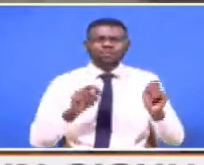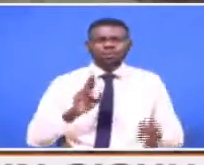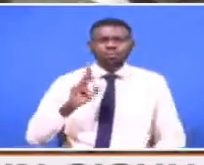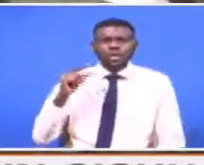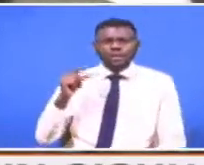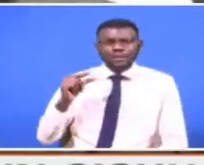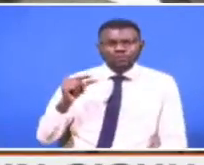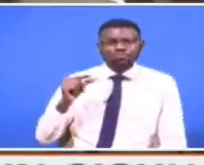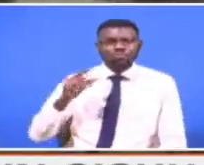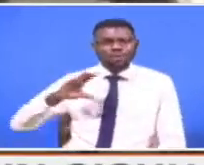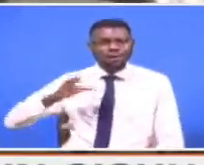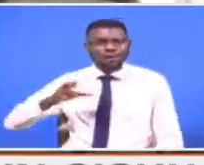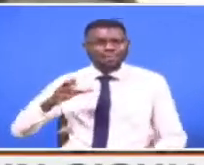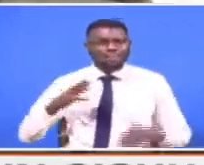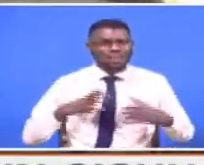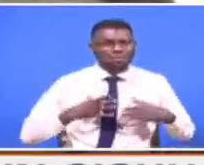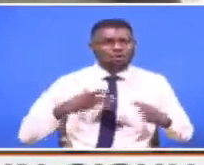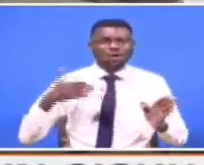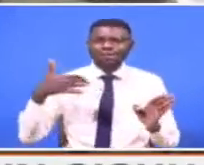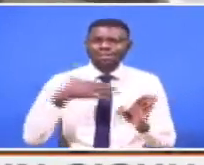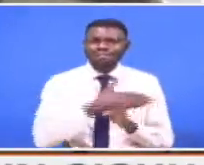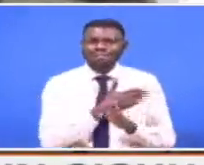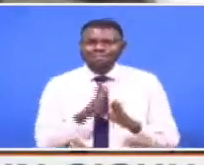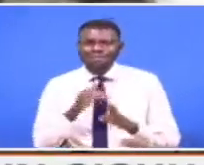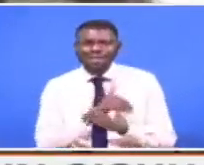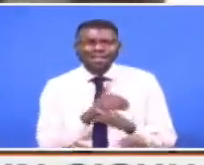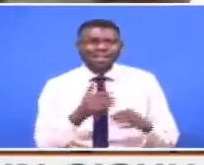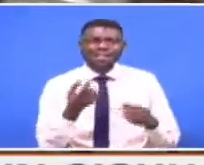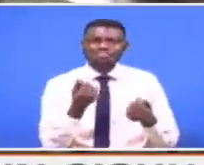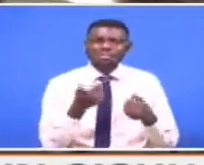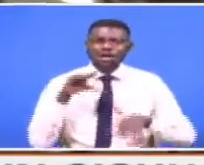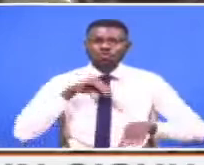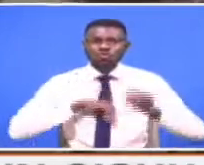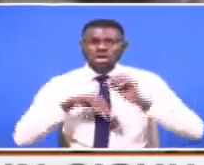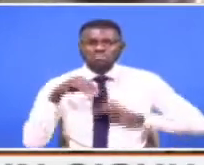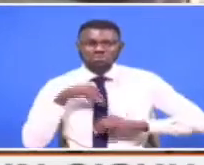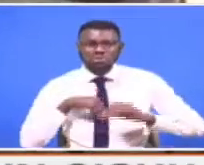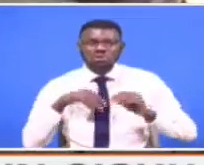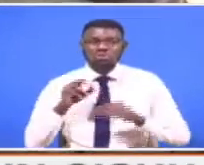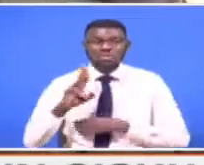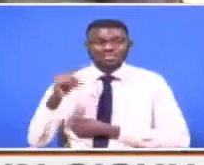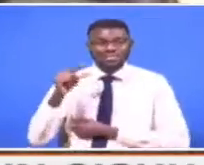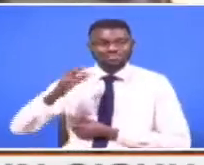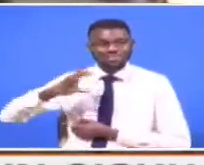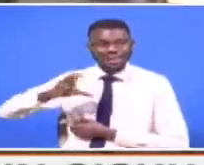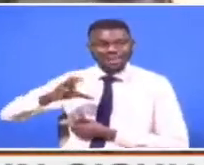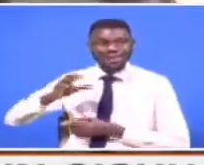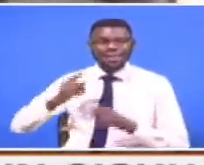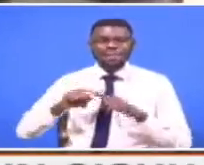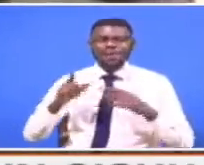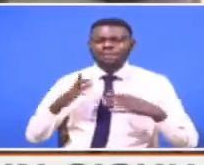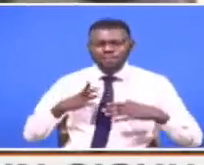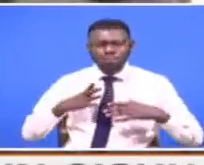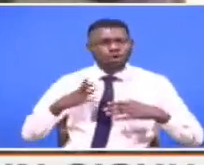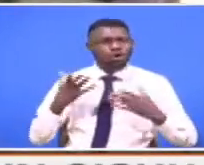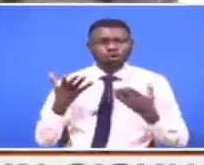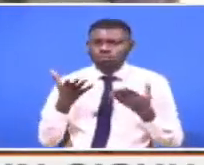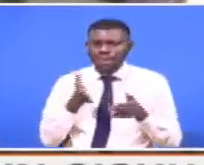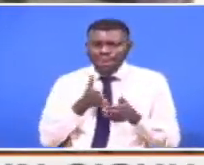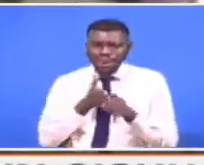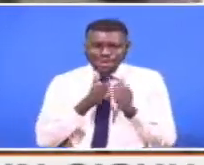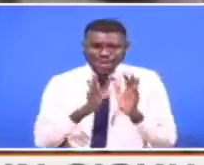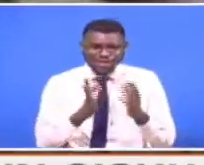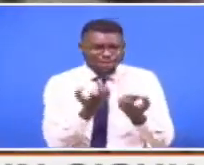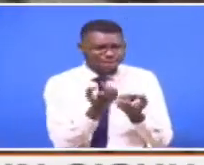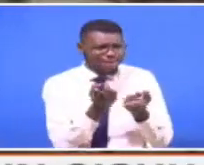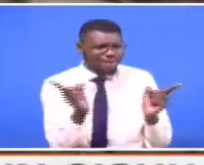paradise ya fraudsters. Ukitaka kuibiwa, Uasin Gishu is very open for you. Na wenye wanasaidia our fraudsters are leaders, of